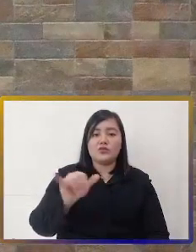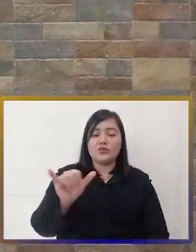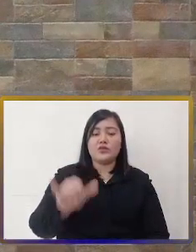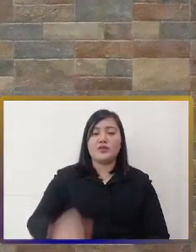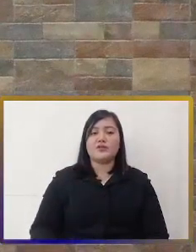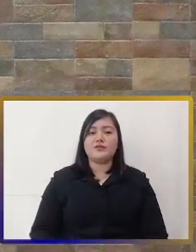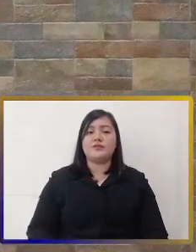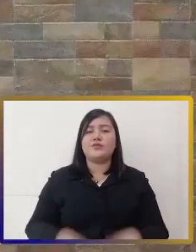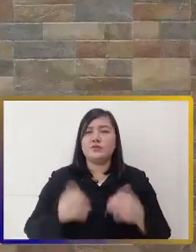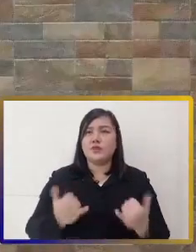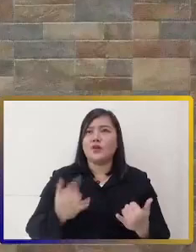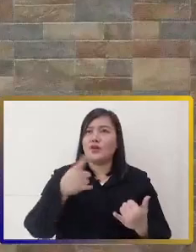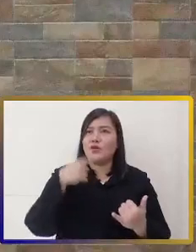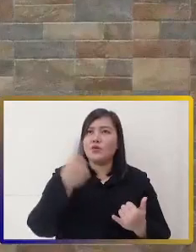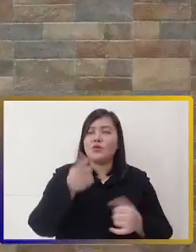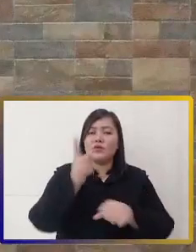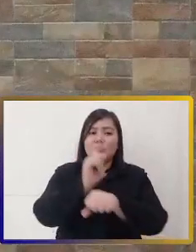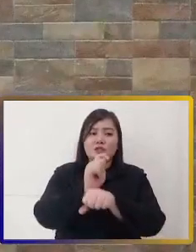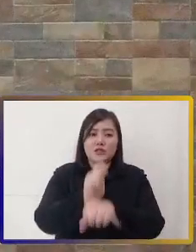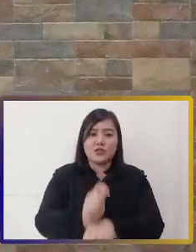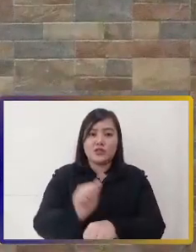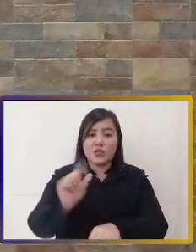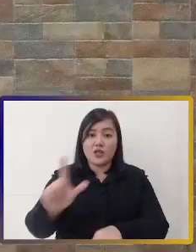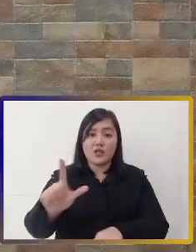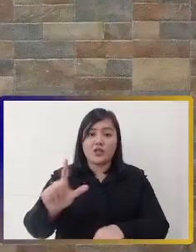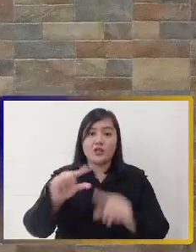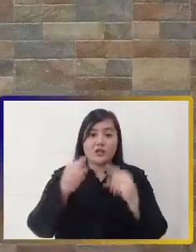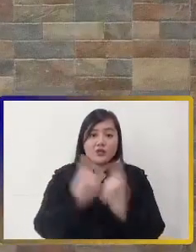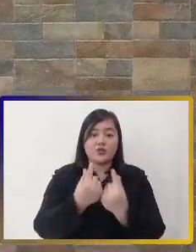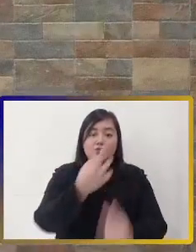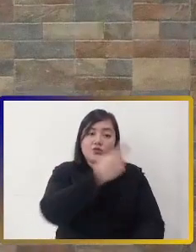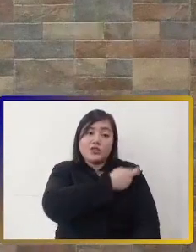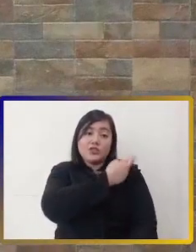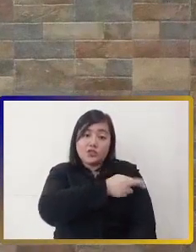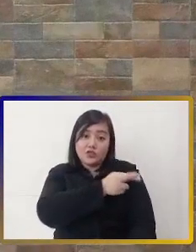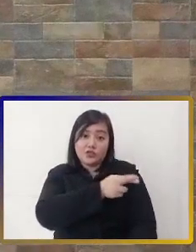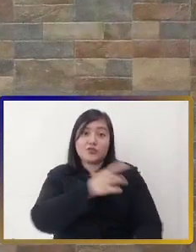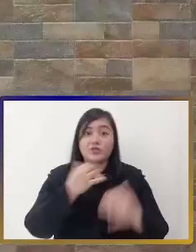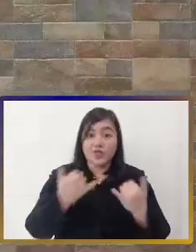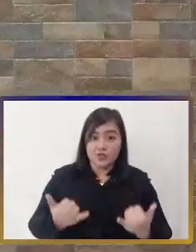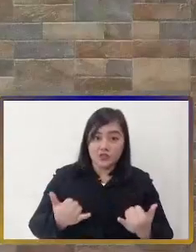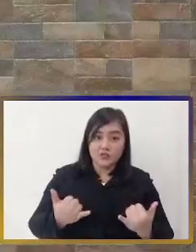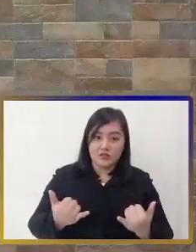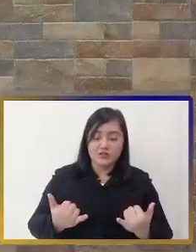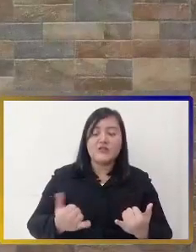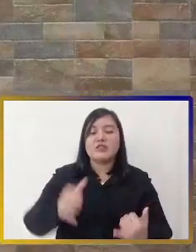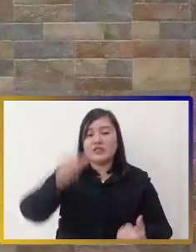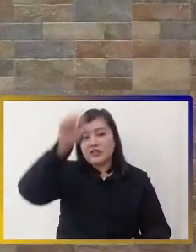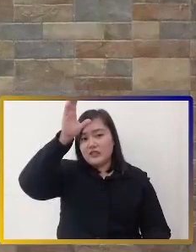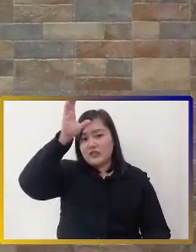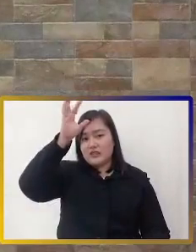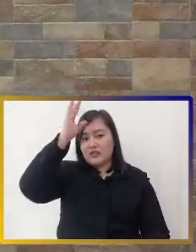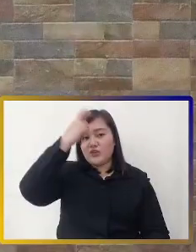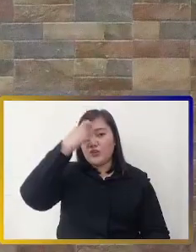of religion sa ating pong panahon ngayon. It's the Roman Catholics. Sino nag-o-observe